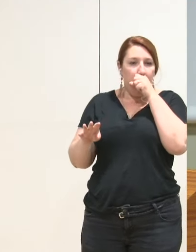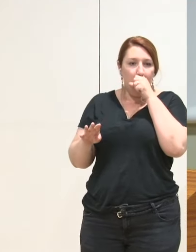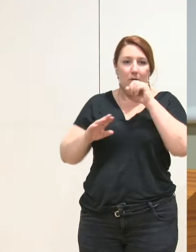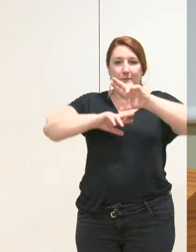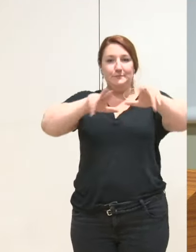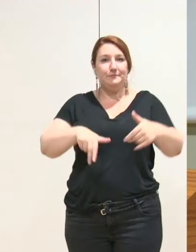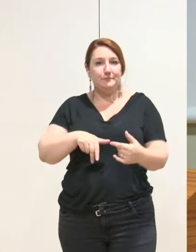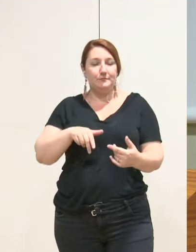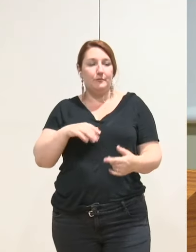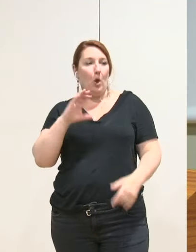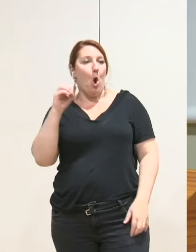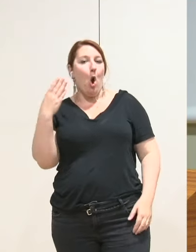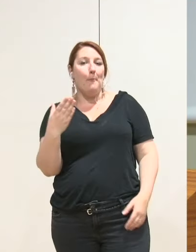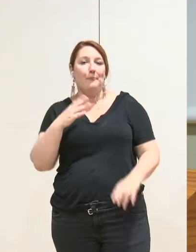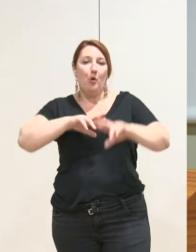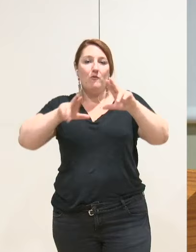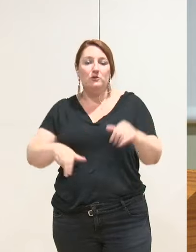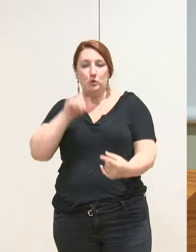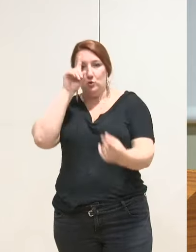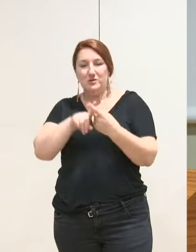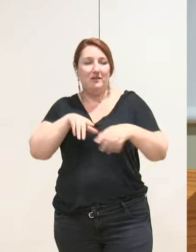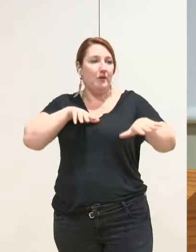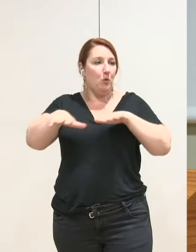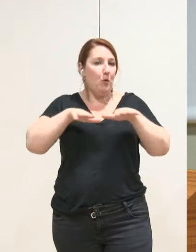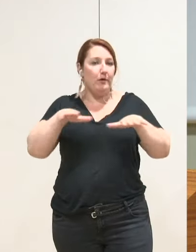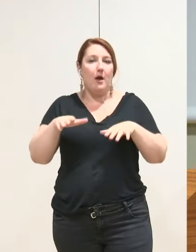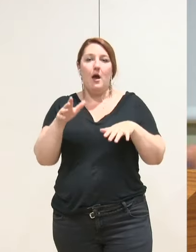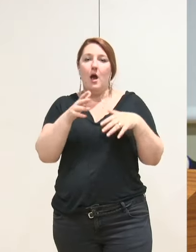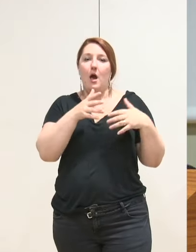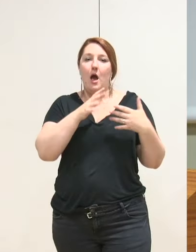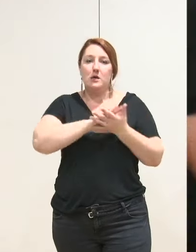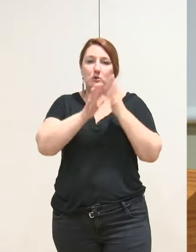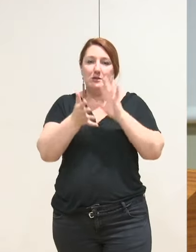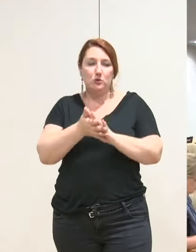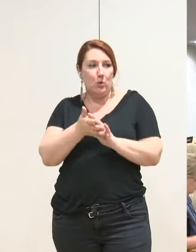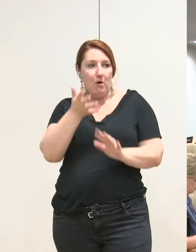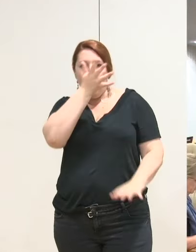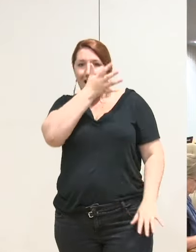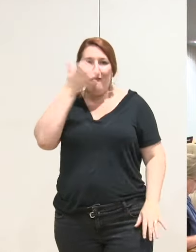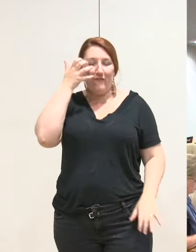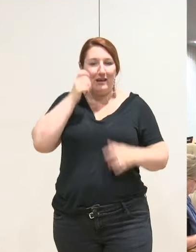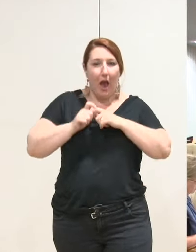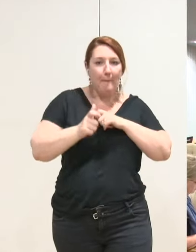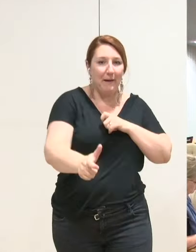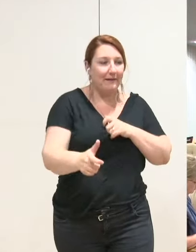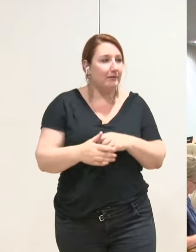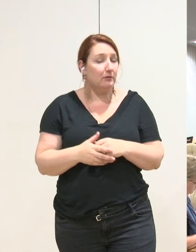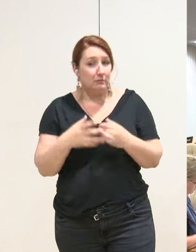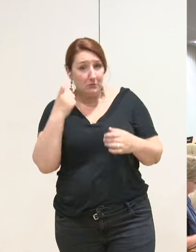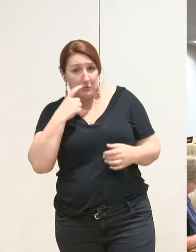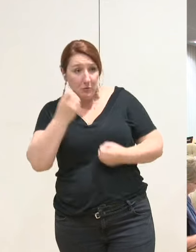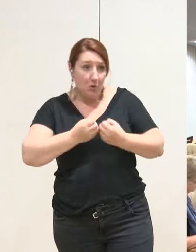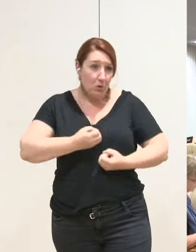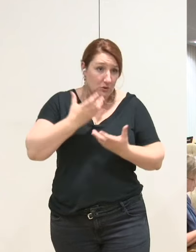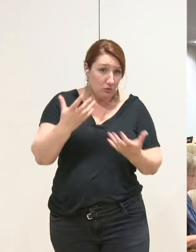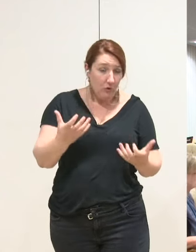d'objectif et de moyens avec l'association Afric impact a-t-il des questions commentaires non je la mets au vo qui prend pas